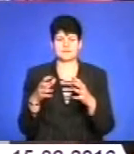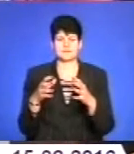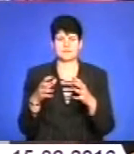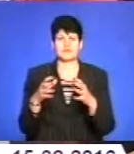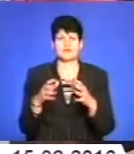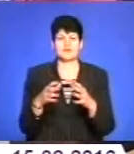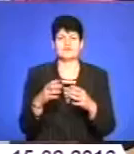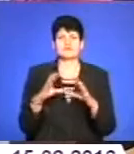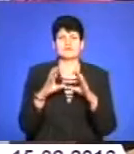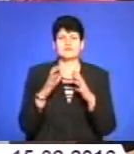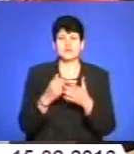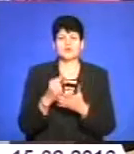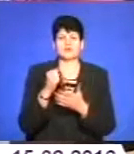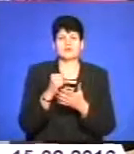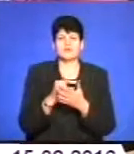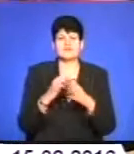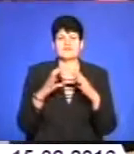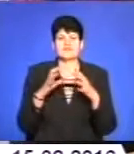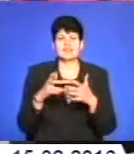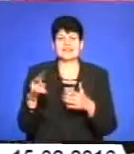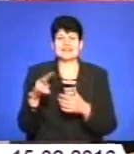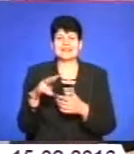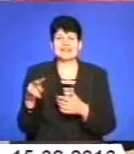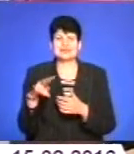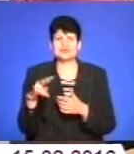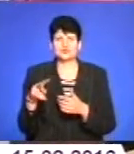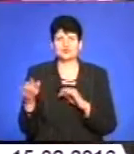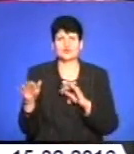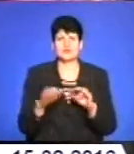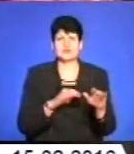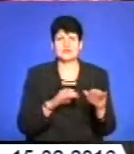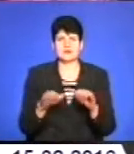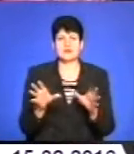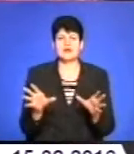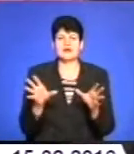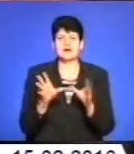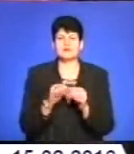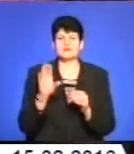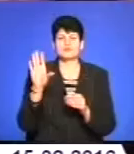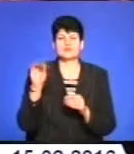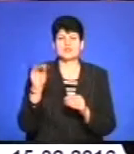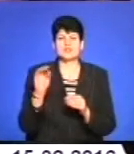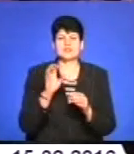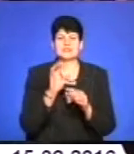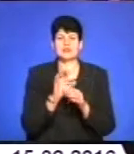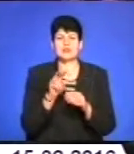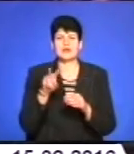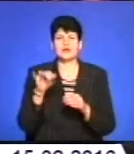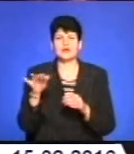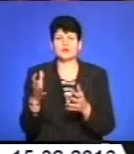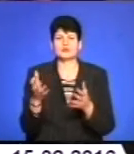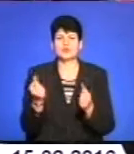світі утвердження, світі літературного діяння. Разом із посвідченням та значком лауреати отримали й